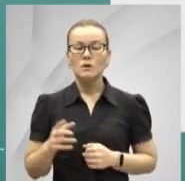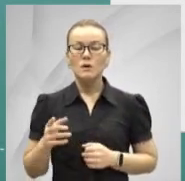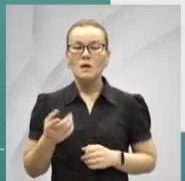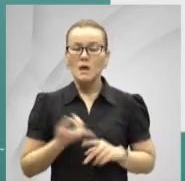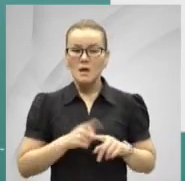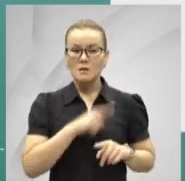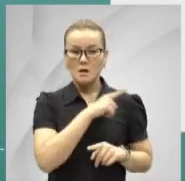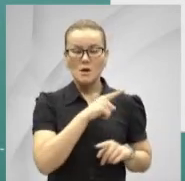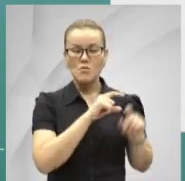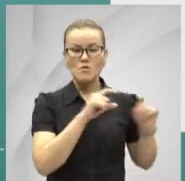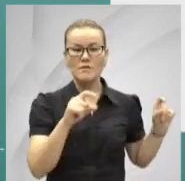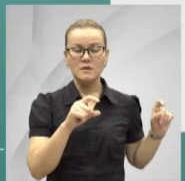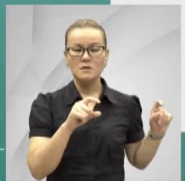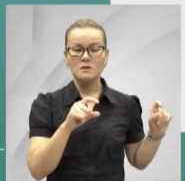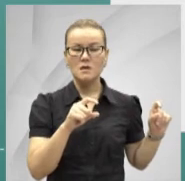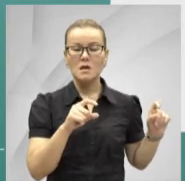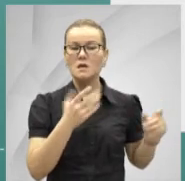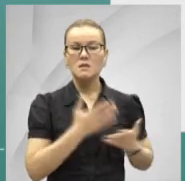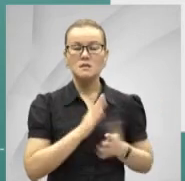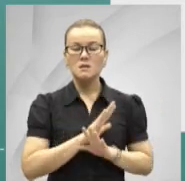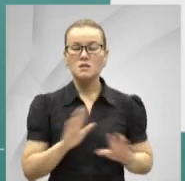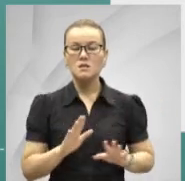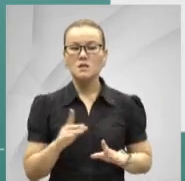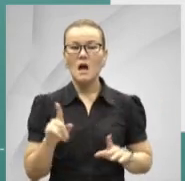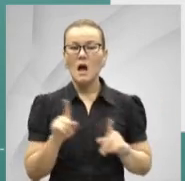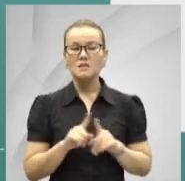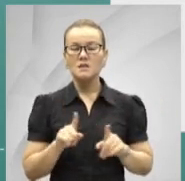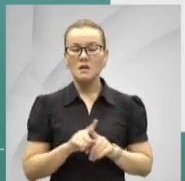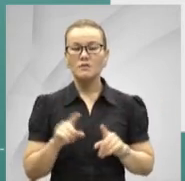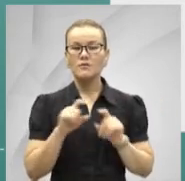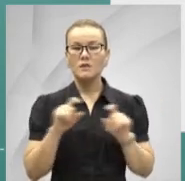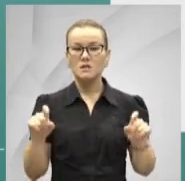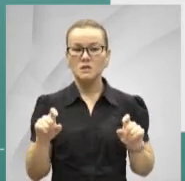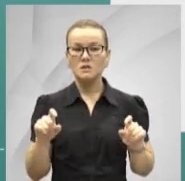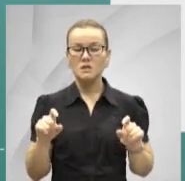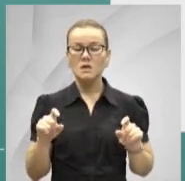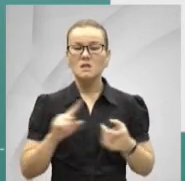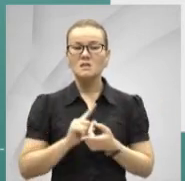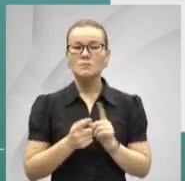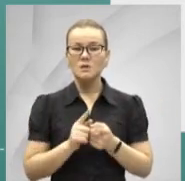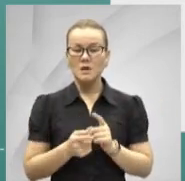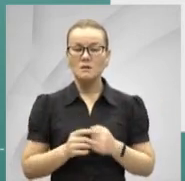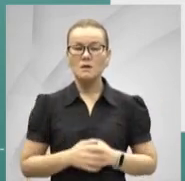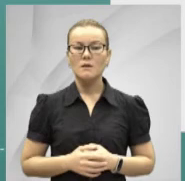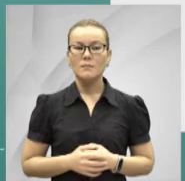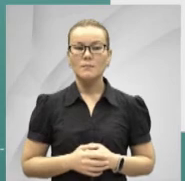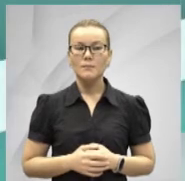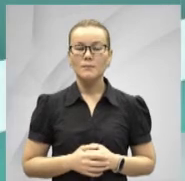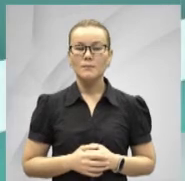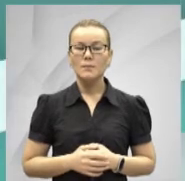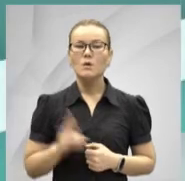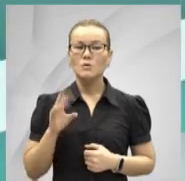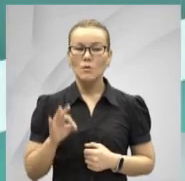Данное уравнение, на первый взгляд, не содержит одинаковых выражений с переменной.